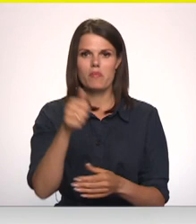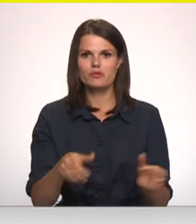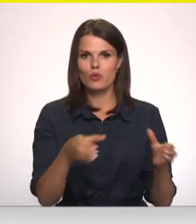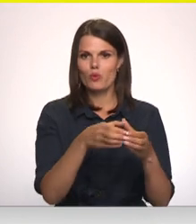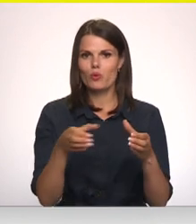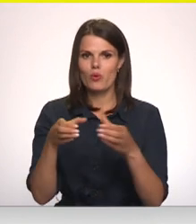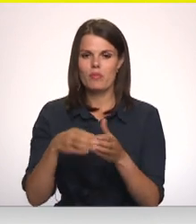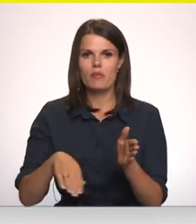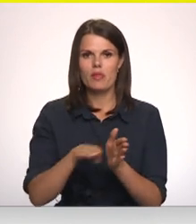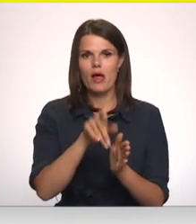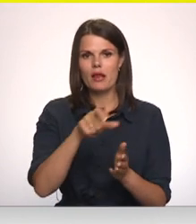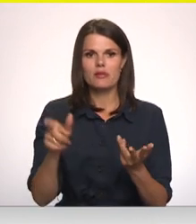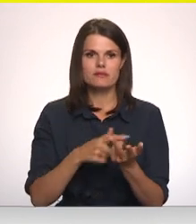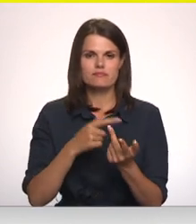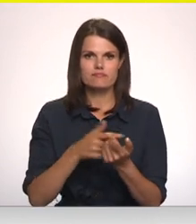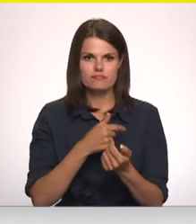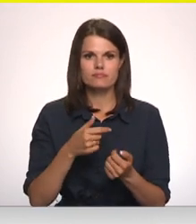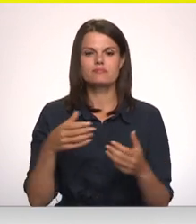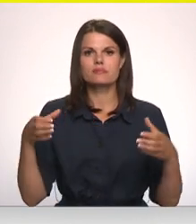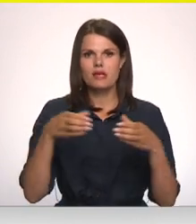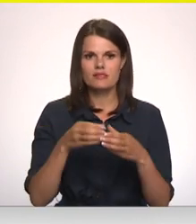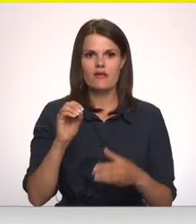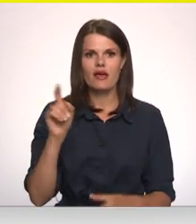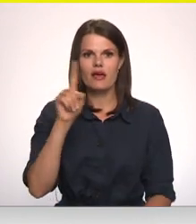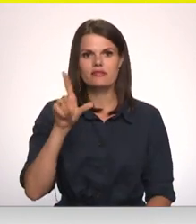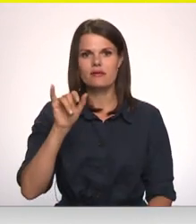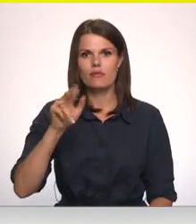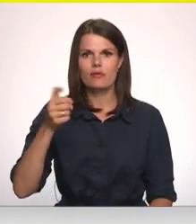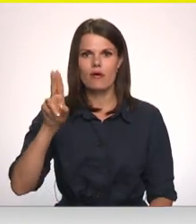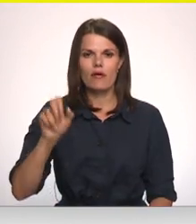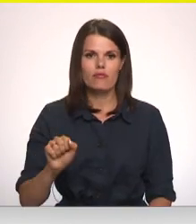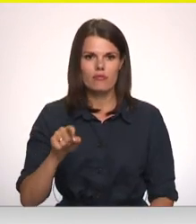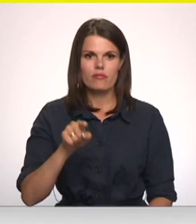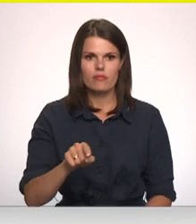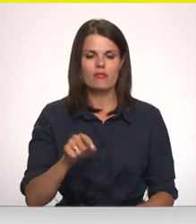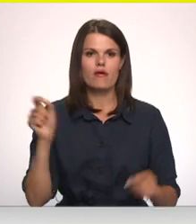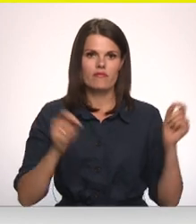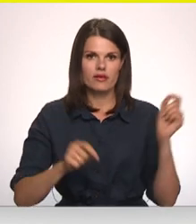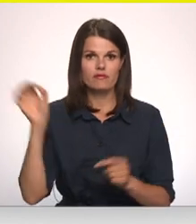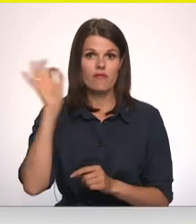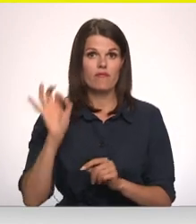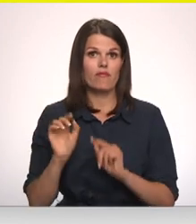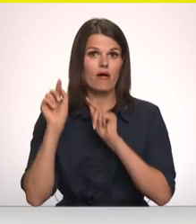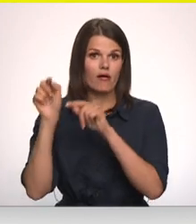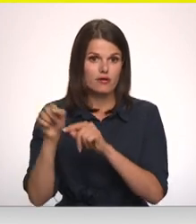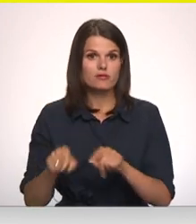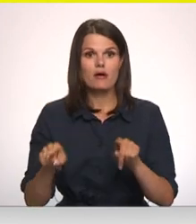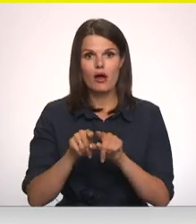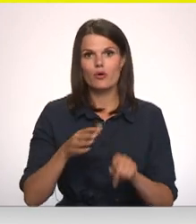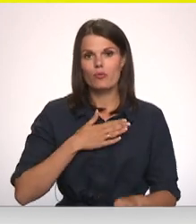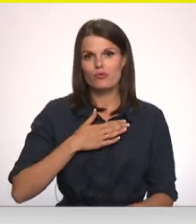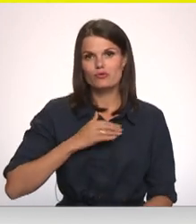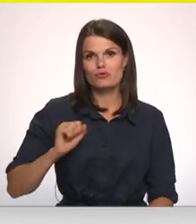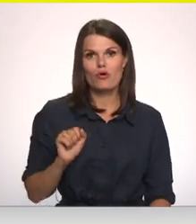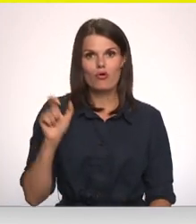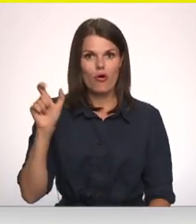dalībnieku sastāvs Eslingenas dziesmu svētkos. Tieši šogad svin 75. Jubileju. Vācijā ir arī mūsu kolēģe Ilze Nagla, kas pastāstīs par